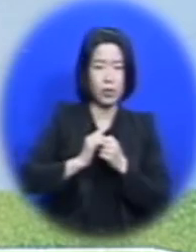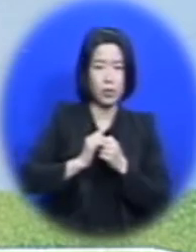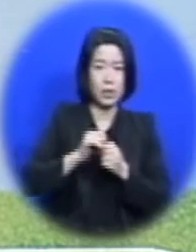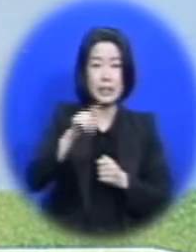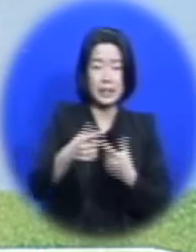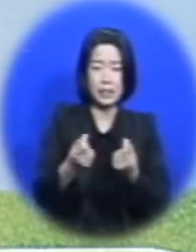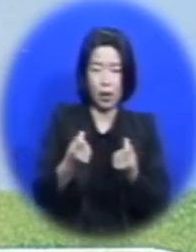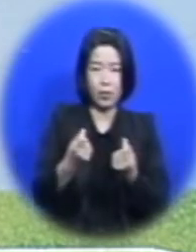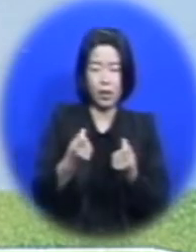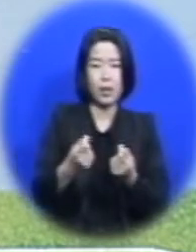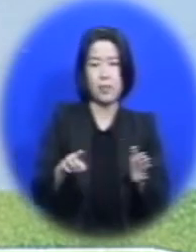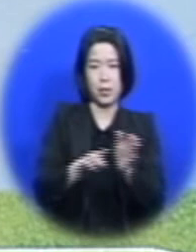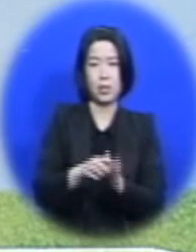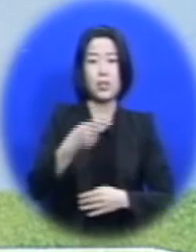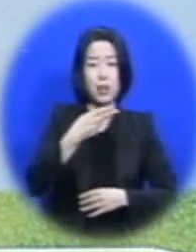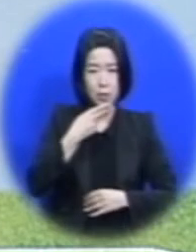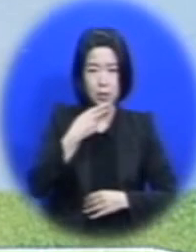그런 믿음이 없어서